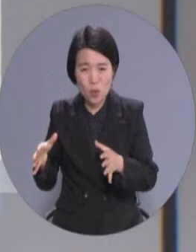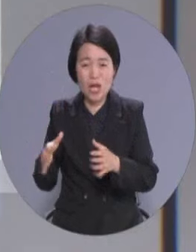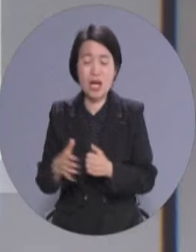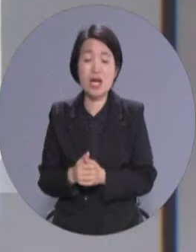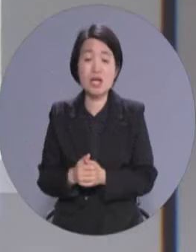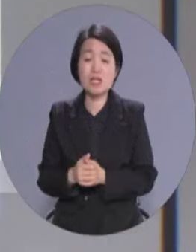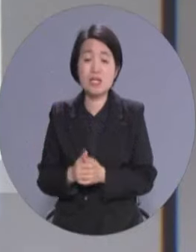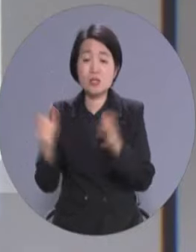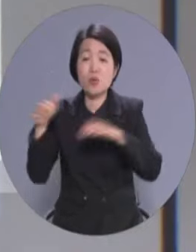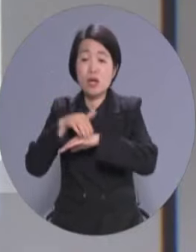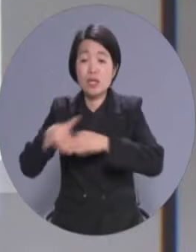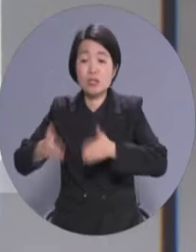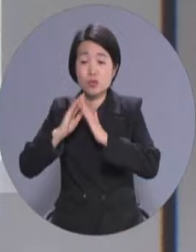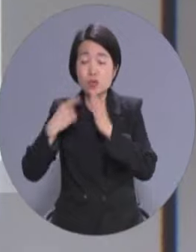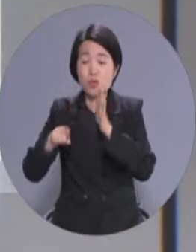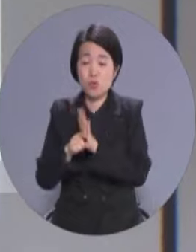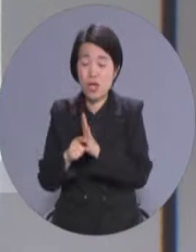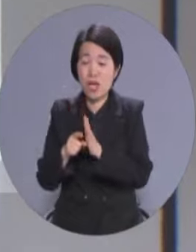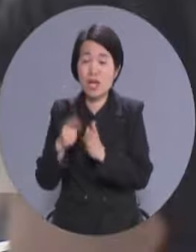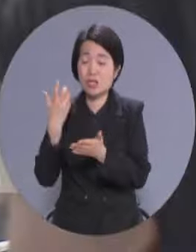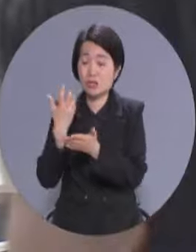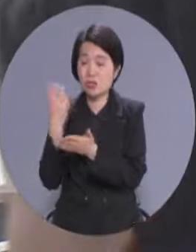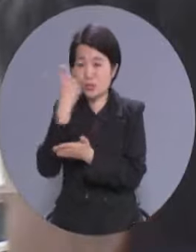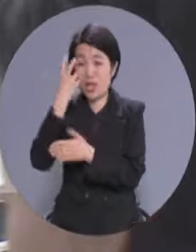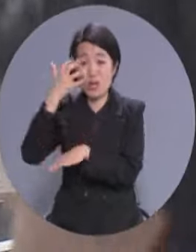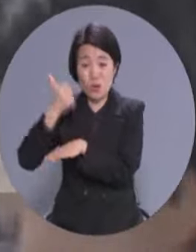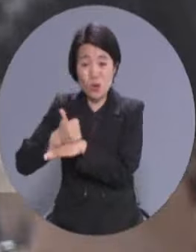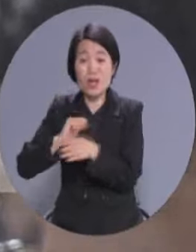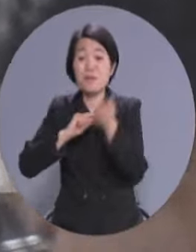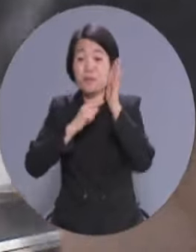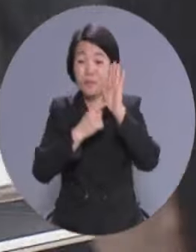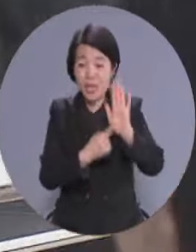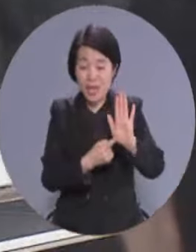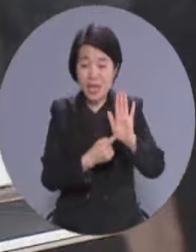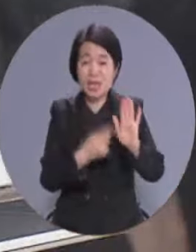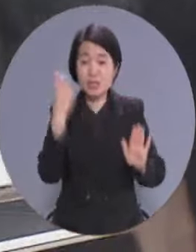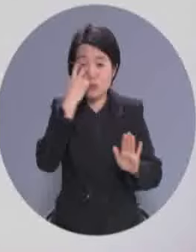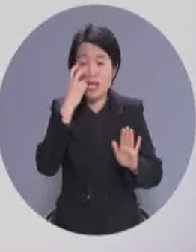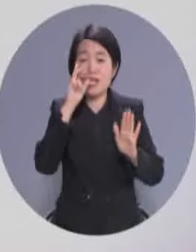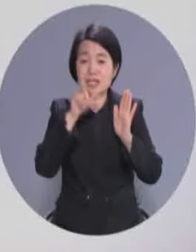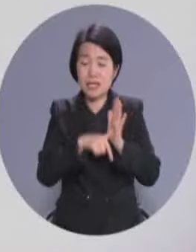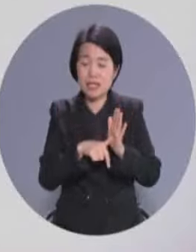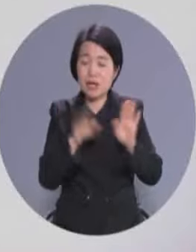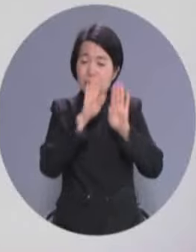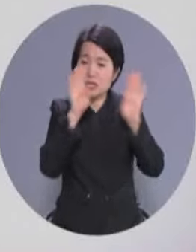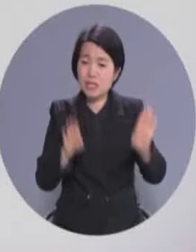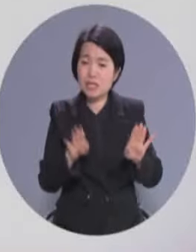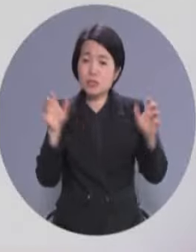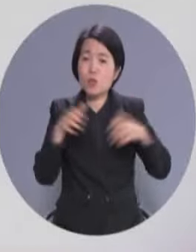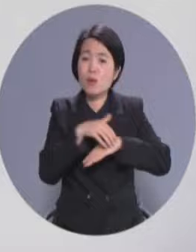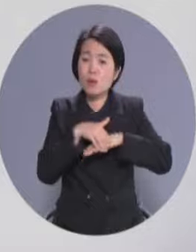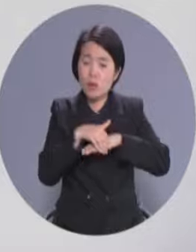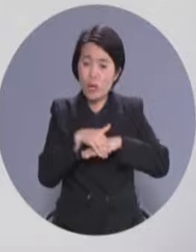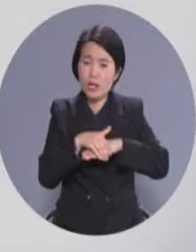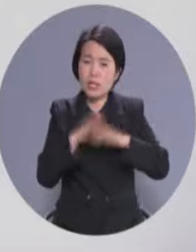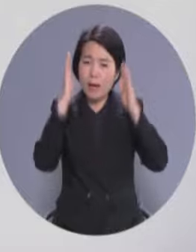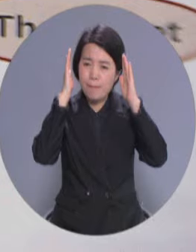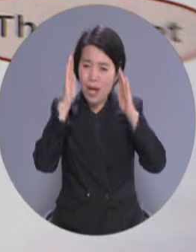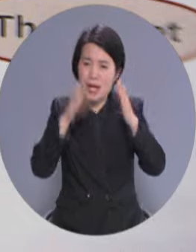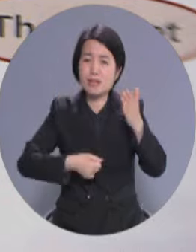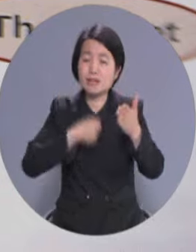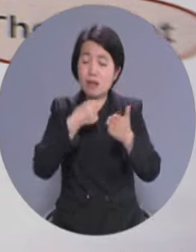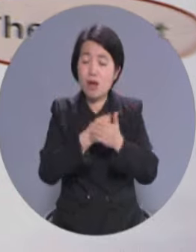진행한 마스터플랜 수립 기초조사 결과를 내놨습니다. 이번 조사는 박람회장 마스터플랜의 구체적인 방향을